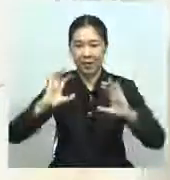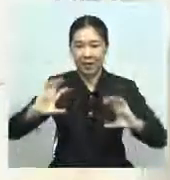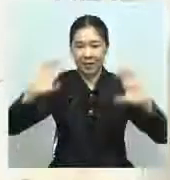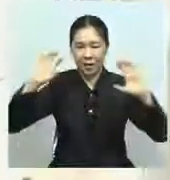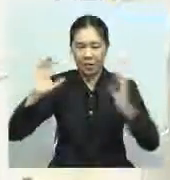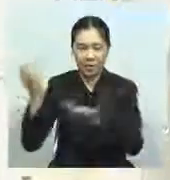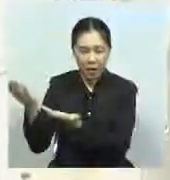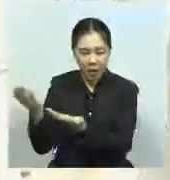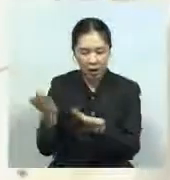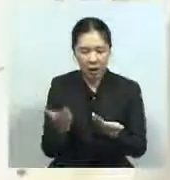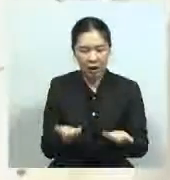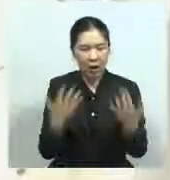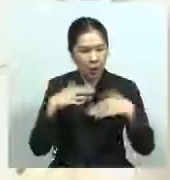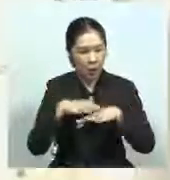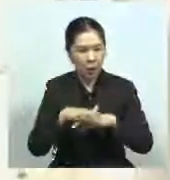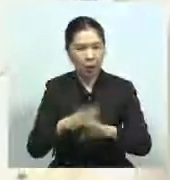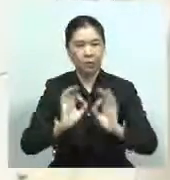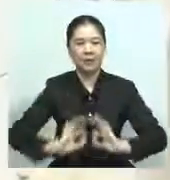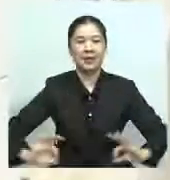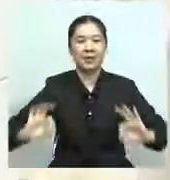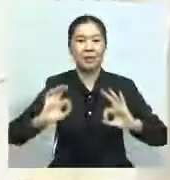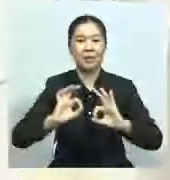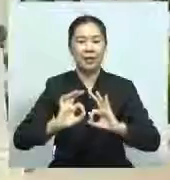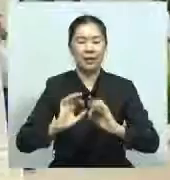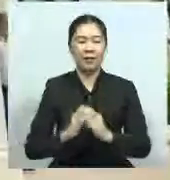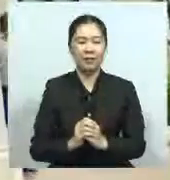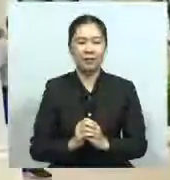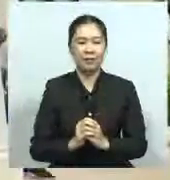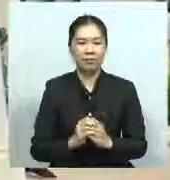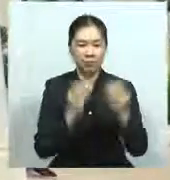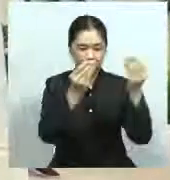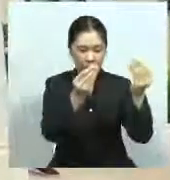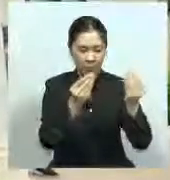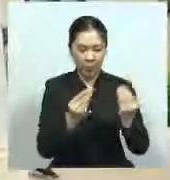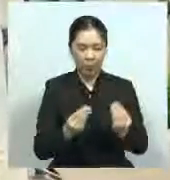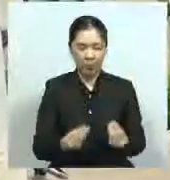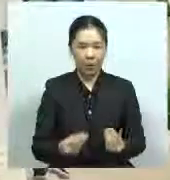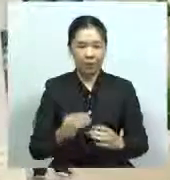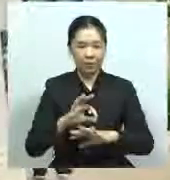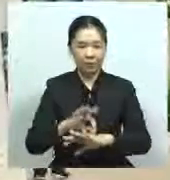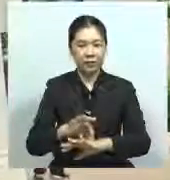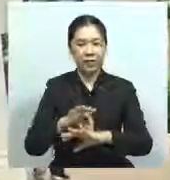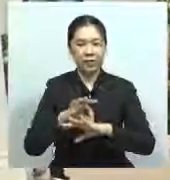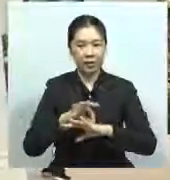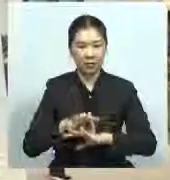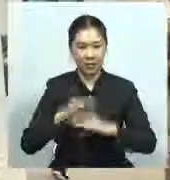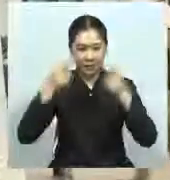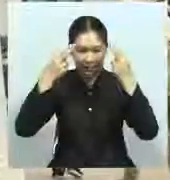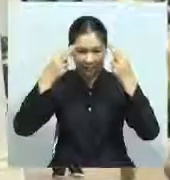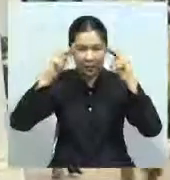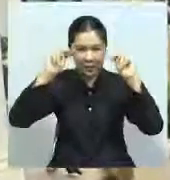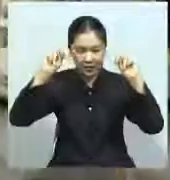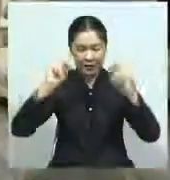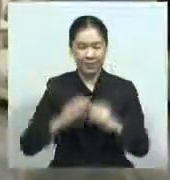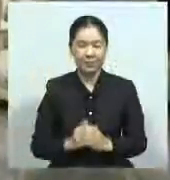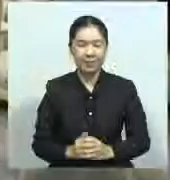ร่วมในพิธีครั้งสำคัญนั่นก็คือพิธีรับพระบรมราชโองการโปรดเกล้าโปรดกระหม่อมแต่งตั้งนายกรัฐมน